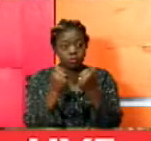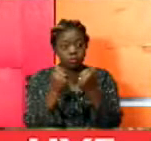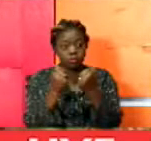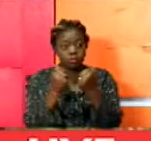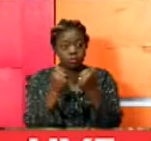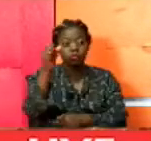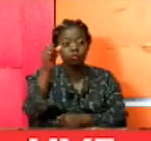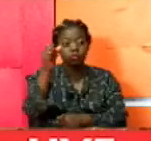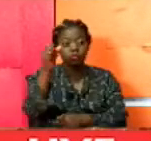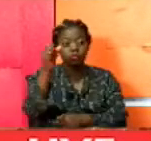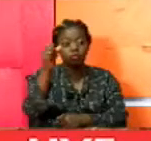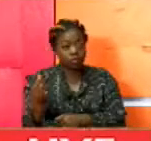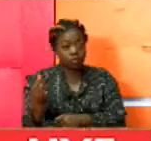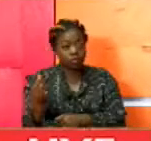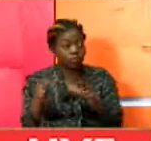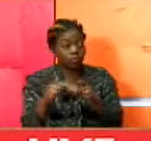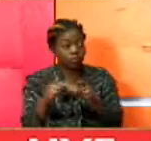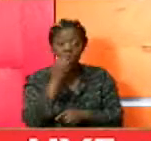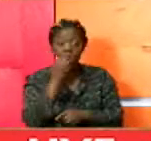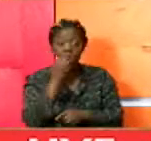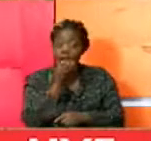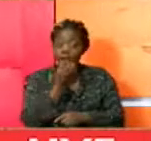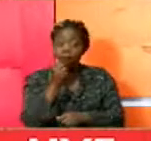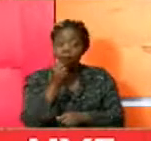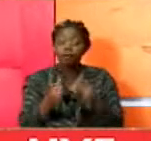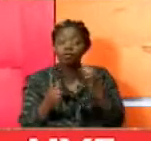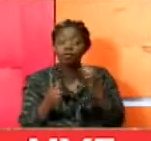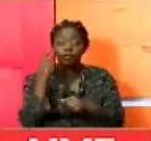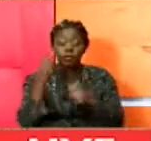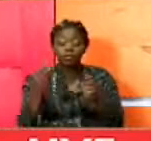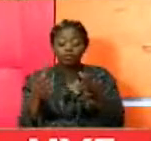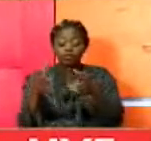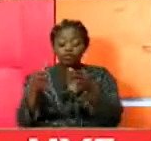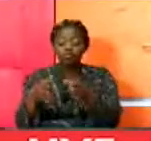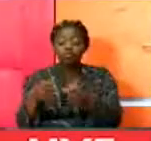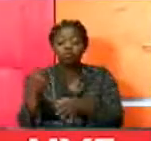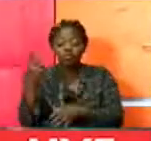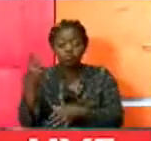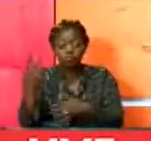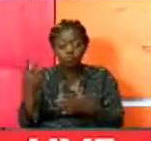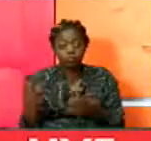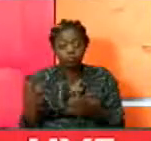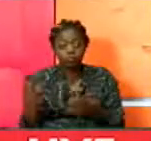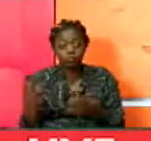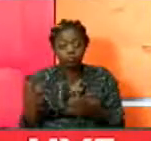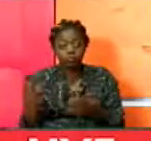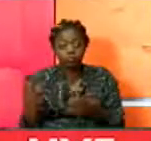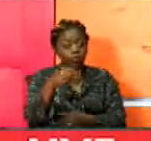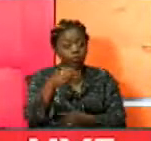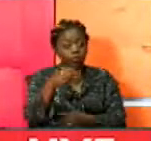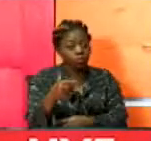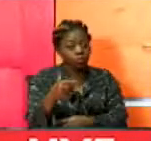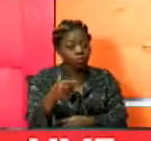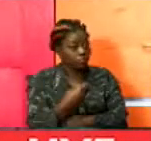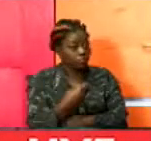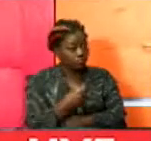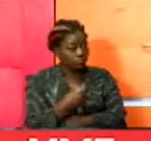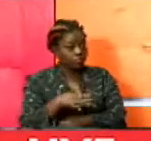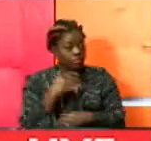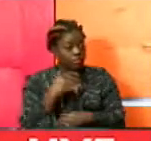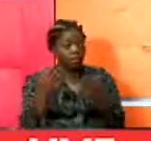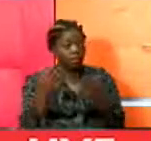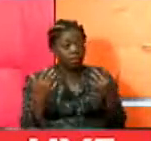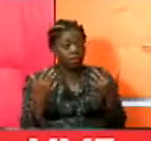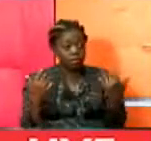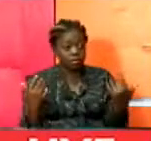16. Ate zino apo zimulaba tulina ebika 2. Tuina Golden Josette yono gwenkute mu ngalo